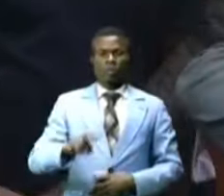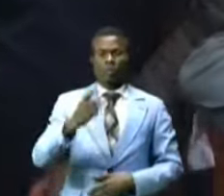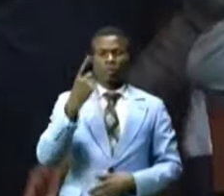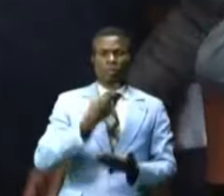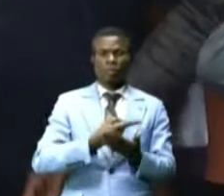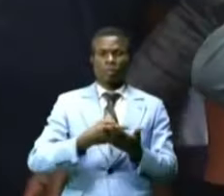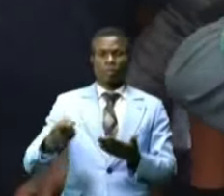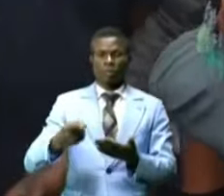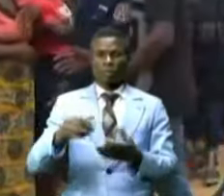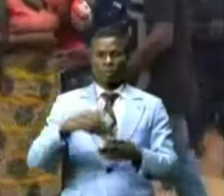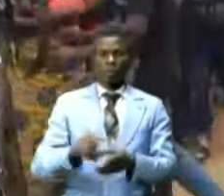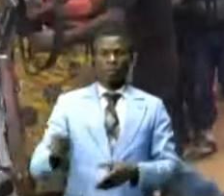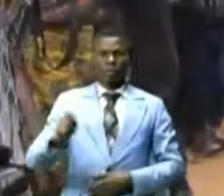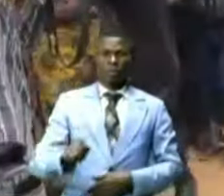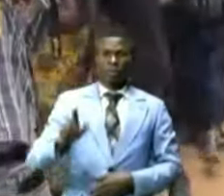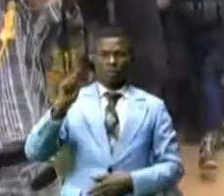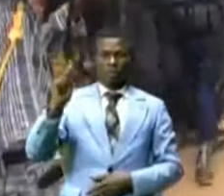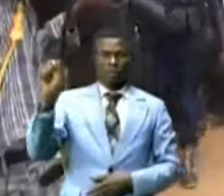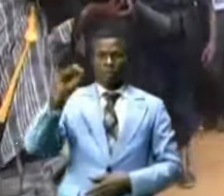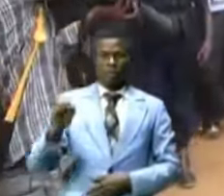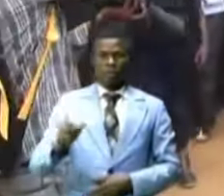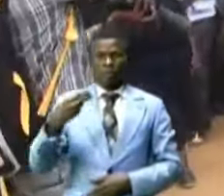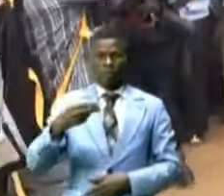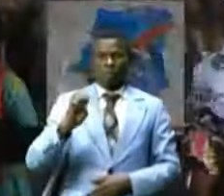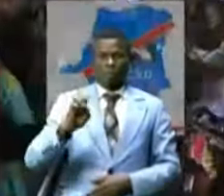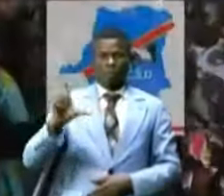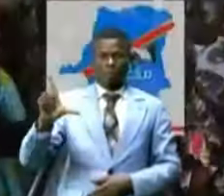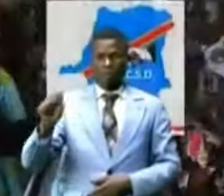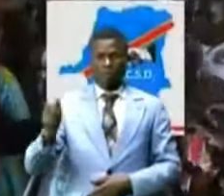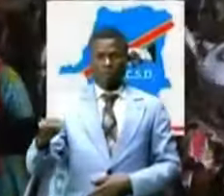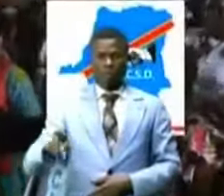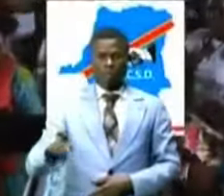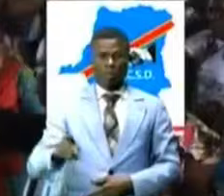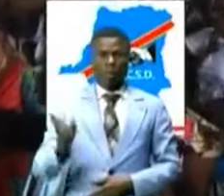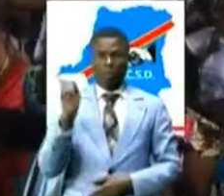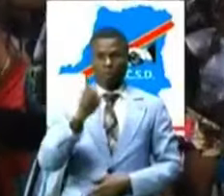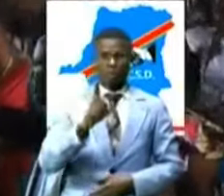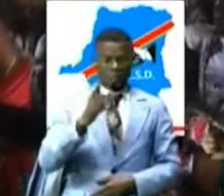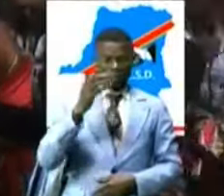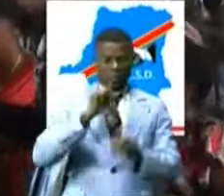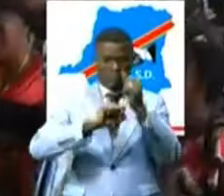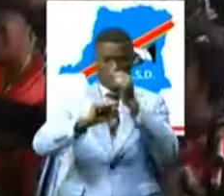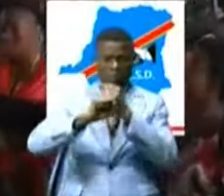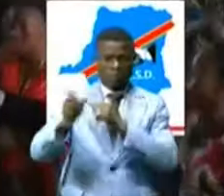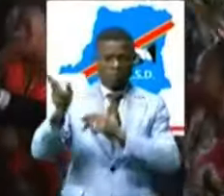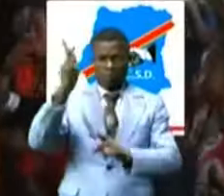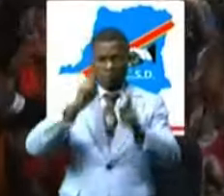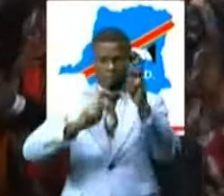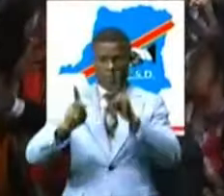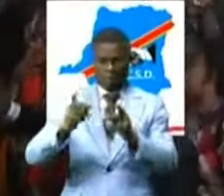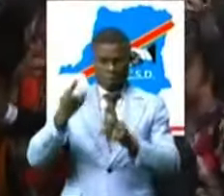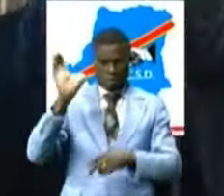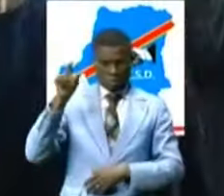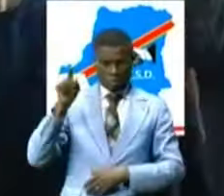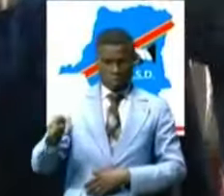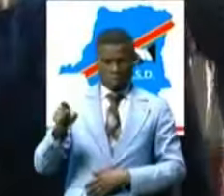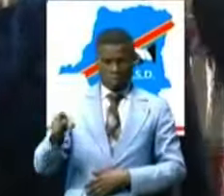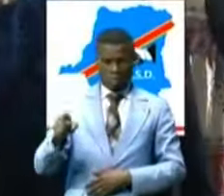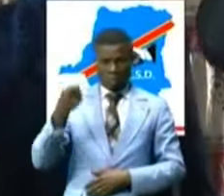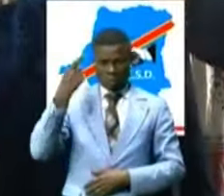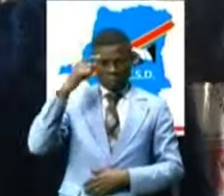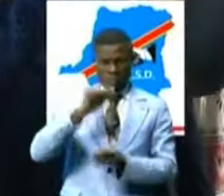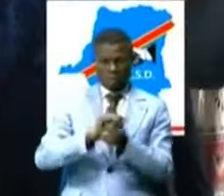dans les territoires de Tchela, province du Congo central, où il est allé pour sensibiliser la population de ce coin du pays